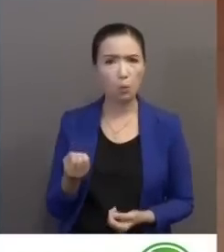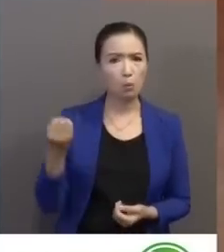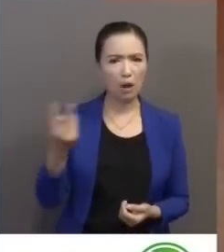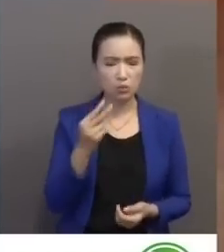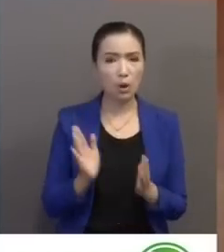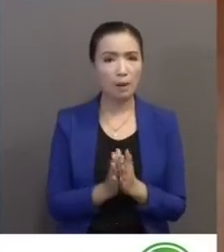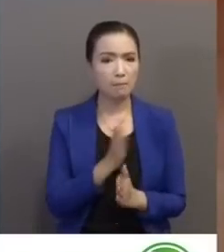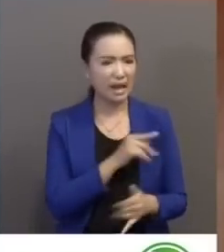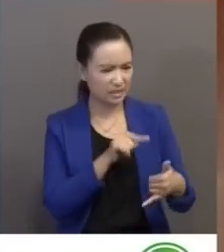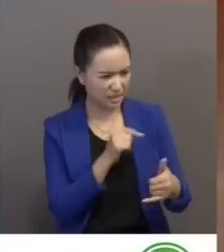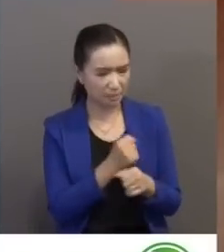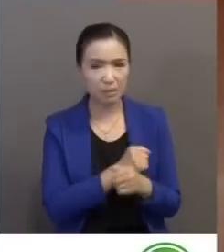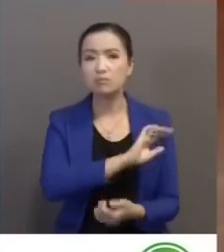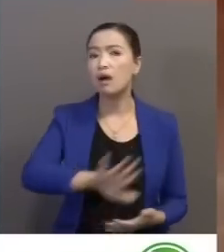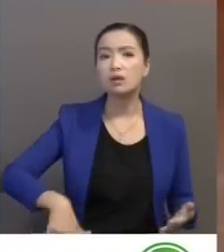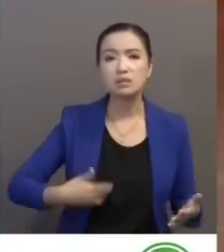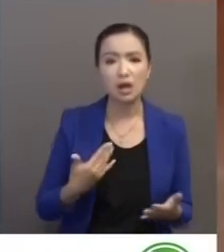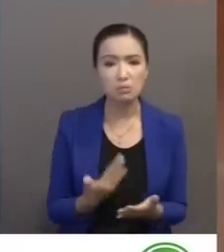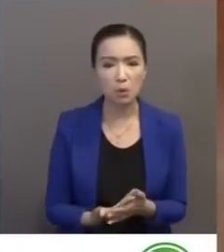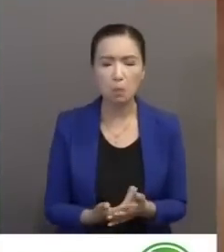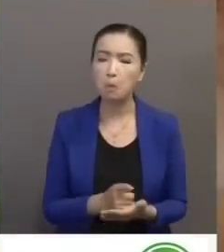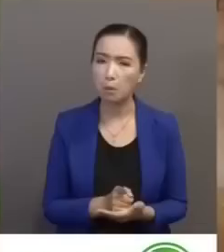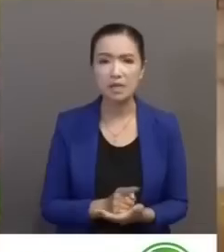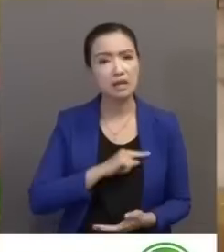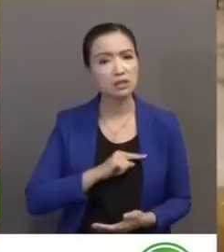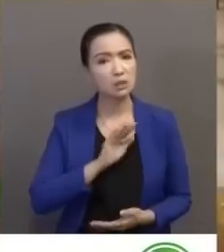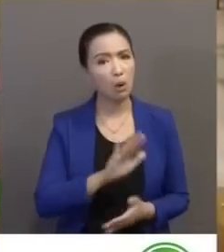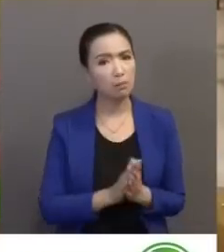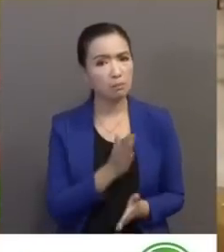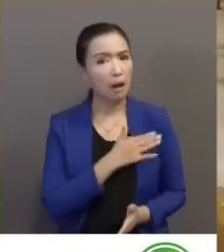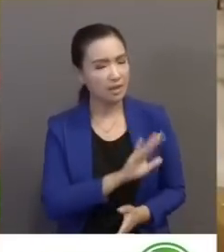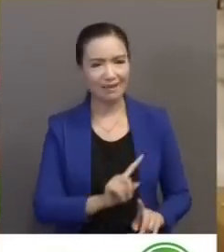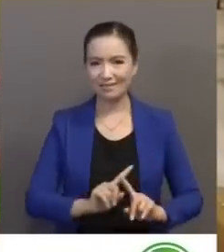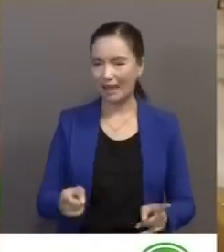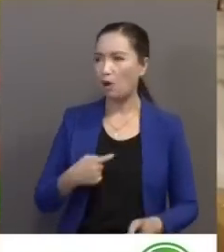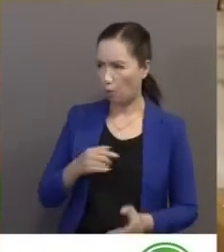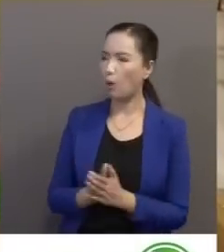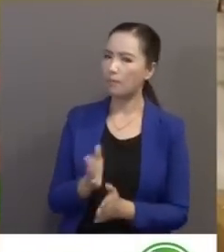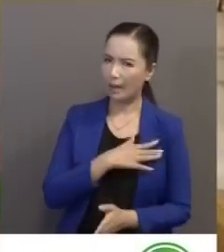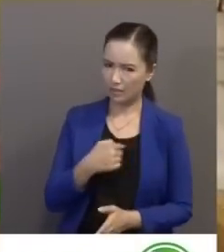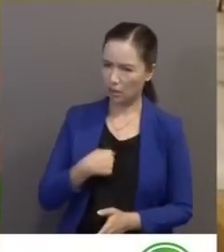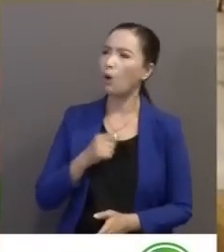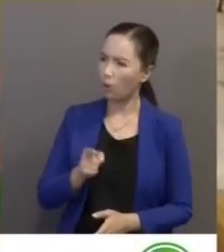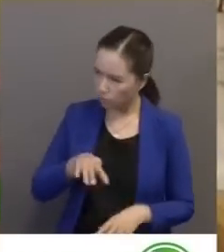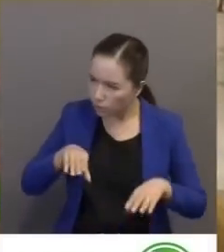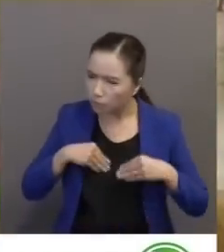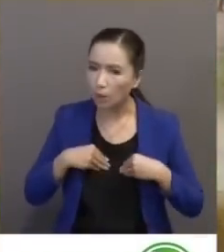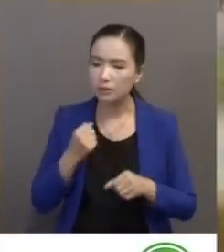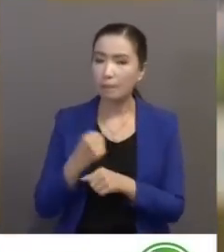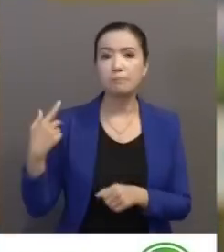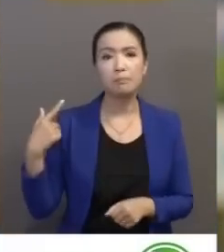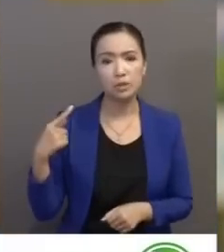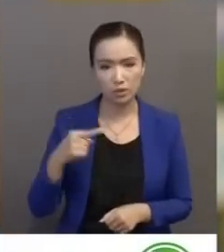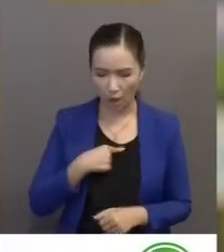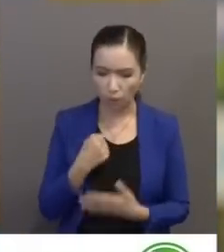ที่พระพยอมได้กระทำทั้งหมดไม่ใช่กิจของสงฆ์ซึ่งพระพยอมก็ยอมรับแต่ถ้ามองในการบำเพ็ญประโยช